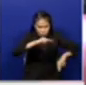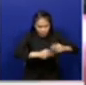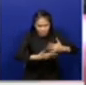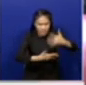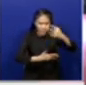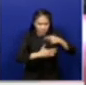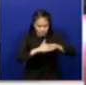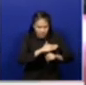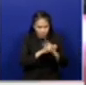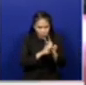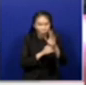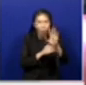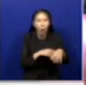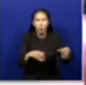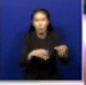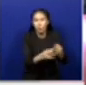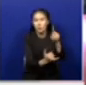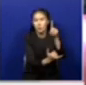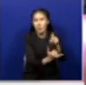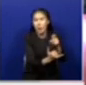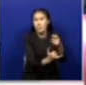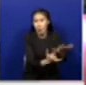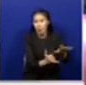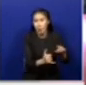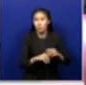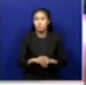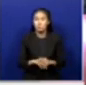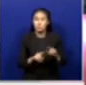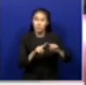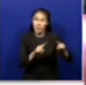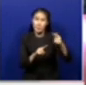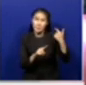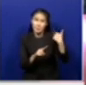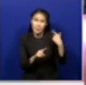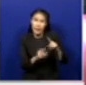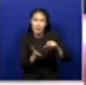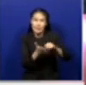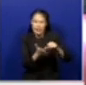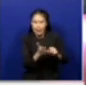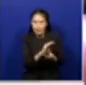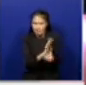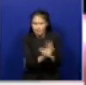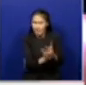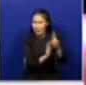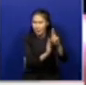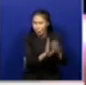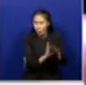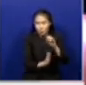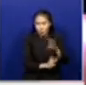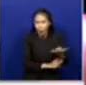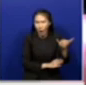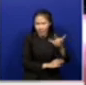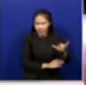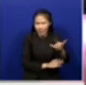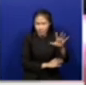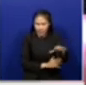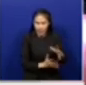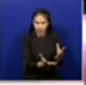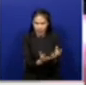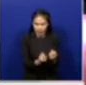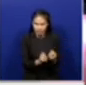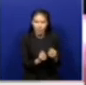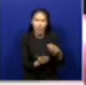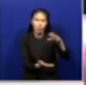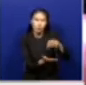ได้ว่านี่เป็นกลุ่มที่เสียชีวิตไปแล้วหลังจากนั้นไม่กี่วันก็มีการแก้ไขนะครับให้ทายาทมารับไปแทนอันนี้ก็ดี